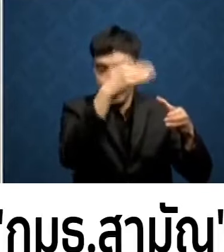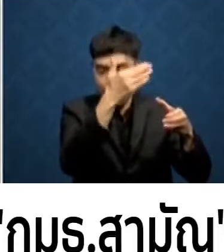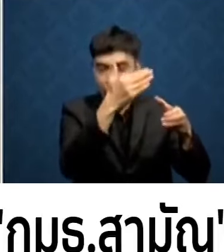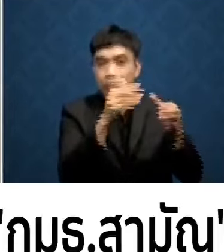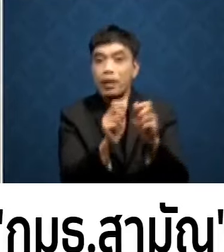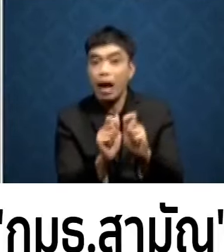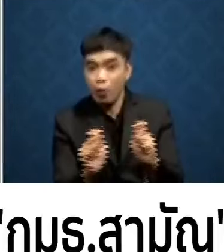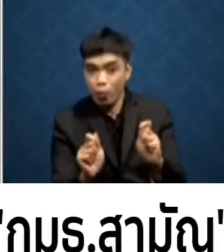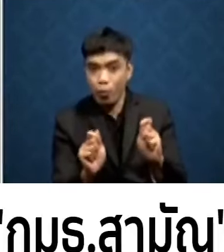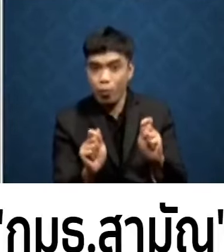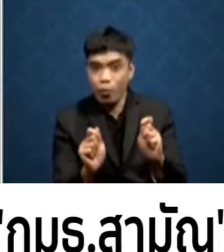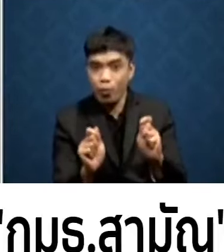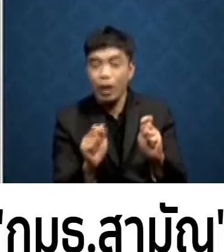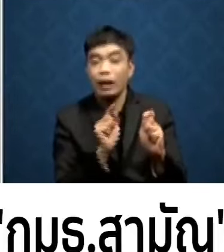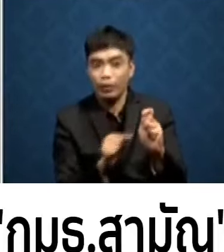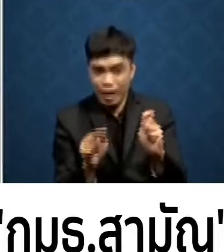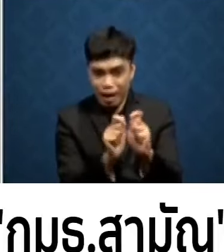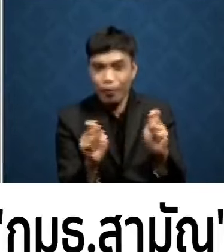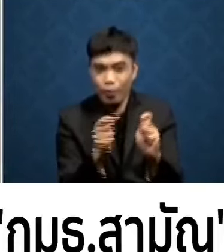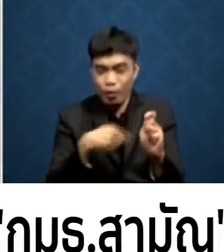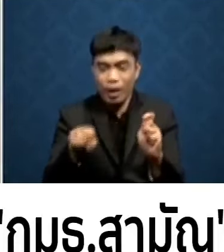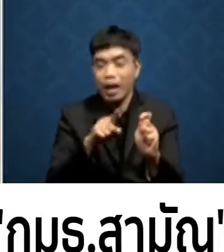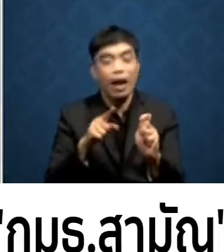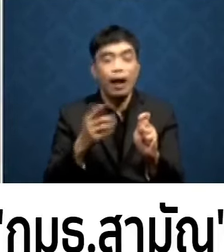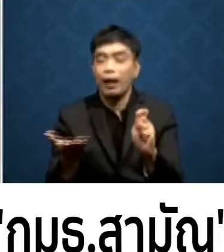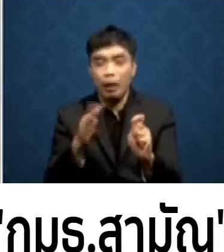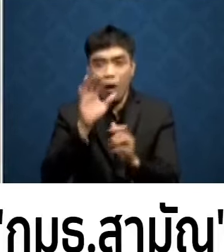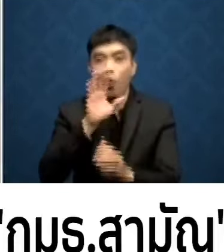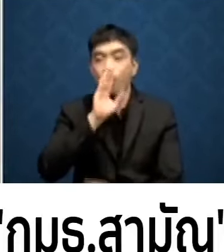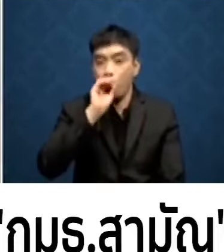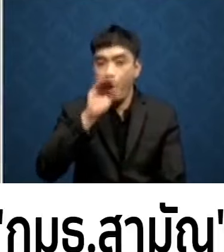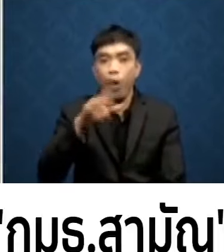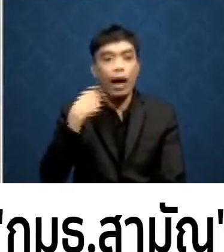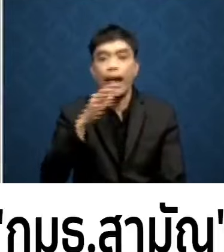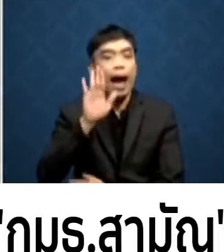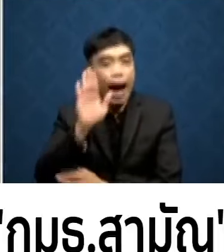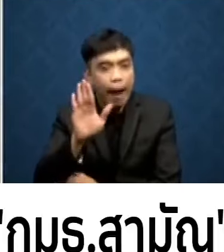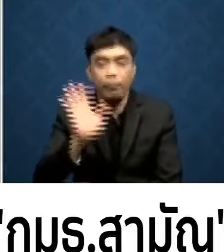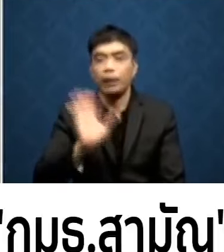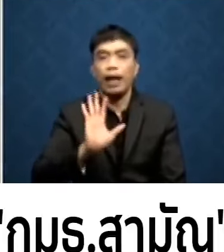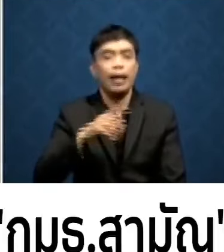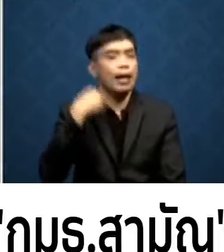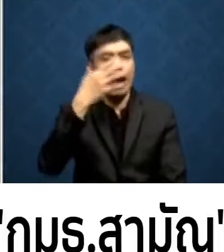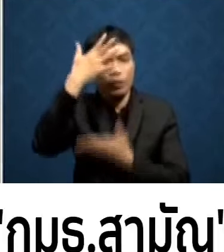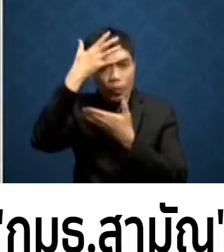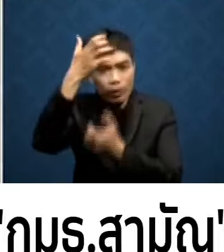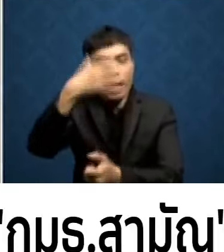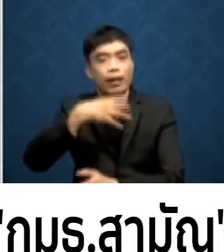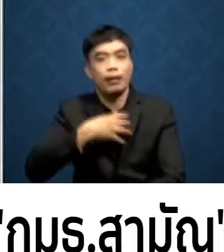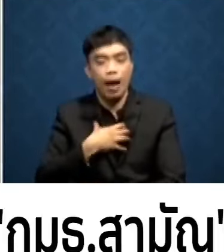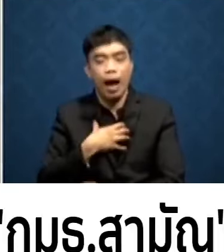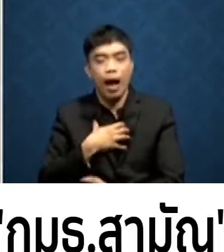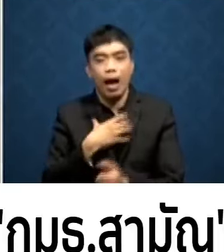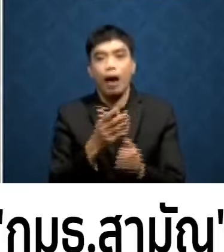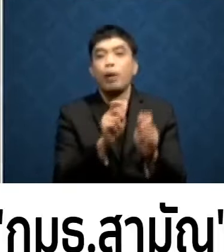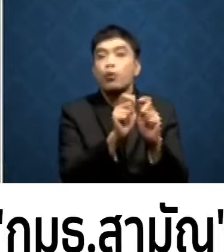ตรงนั้นเนี่ยเขาไม่ได้ห้ามว่าสวท่านไหนที่มีความสนใจอยากจะมาอยู่ในคณะอนุเนี่ยมาได้แล้วผมเชื่อว่า